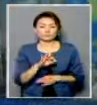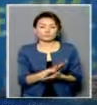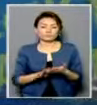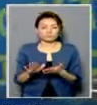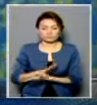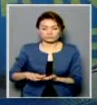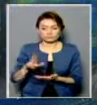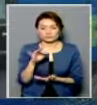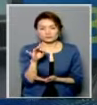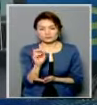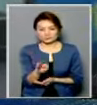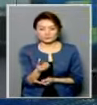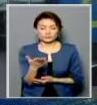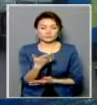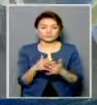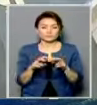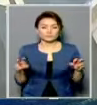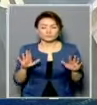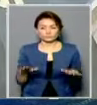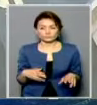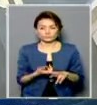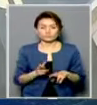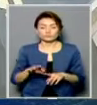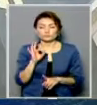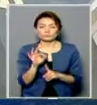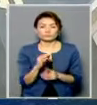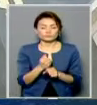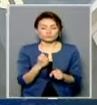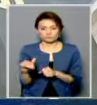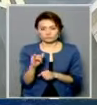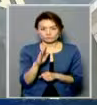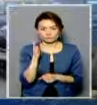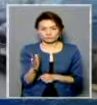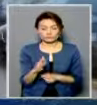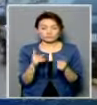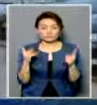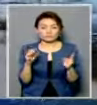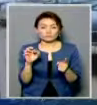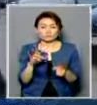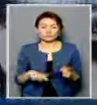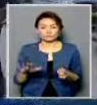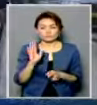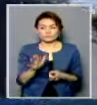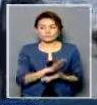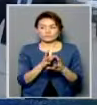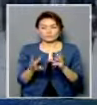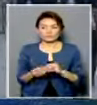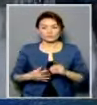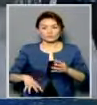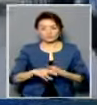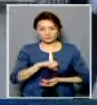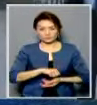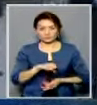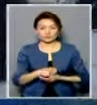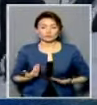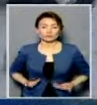очистке парков, аллей и общественных мест. С этой целью провести субботник в масштабах области. Сотрудникам всех